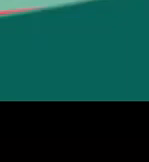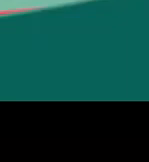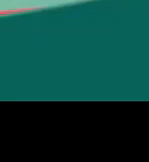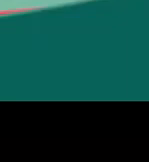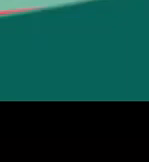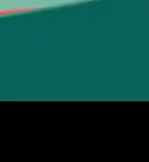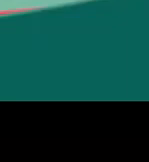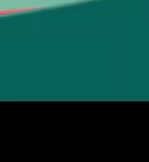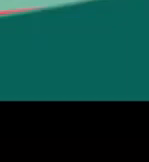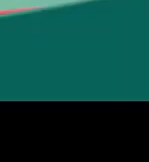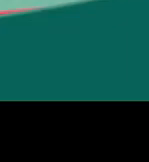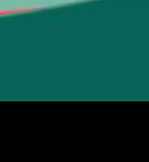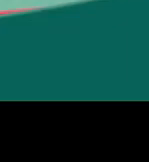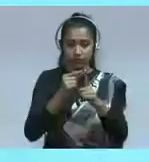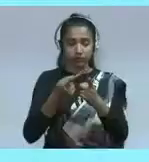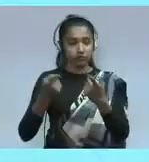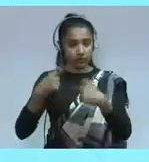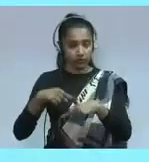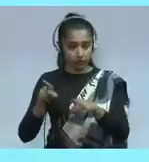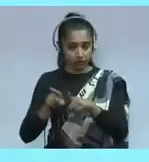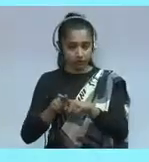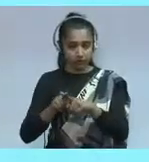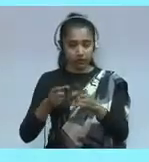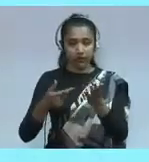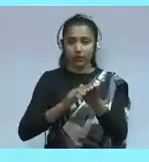තීක්ෂණ ගම්මන්පිල,